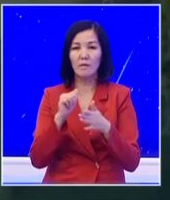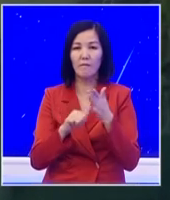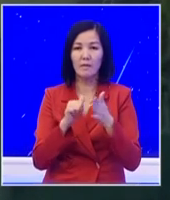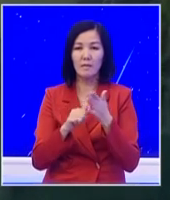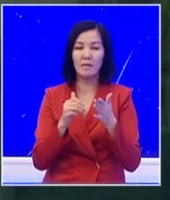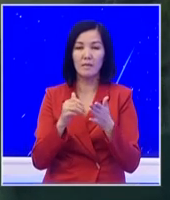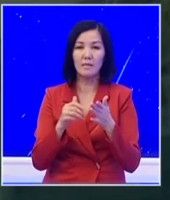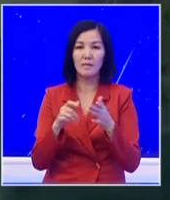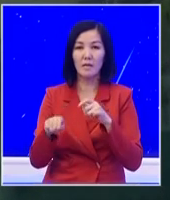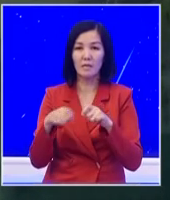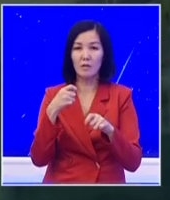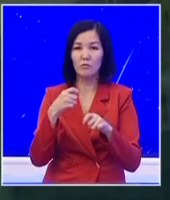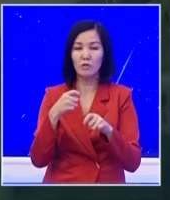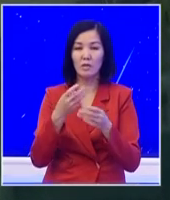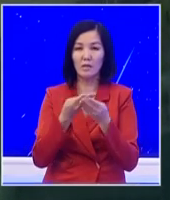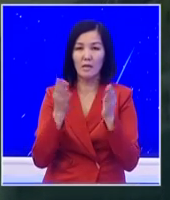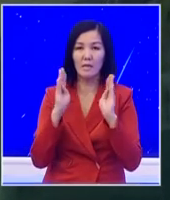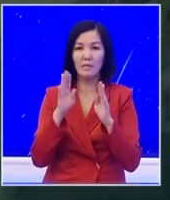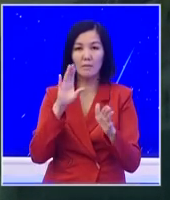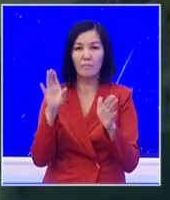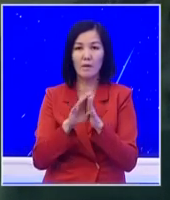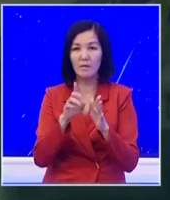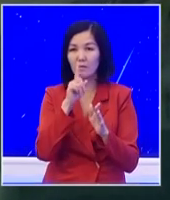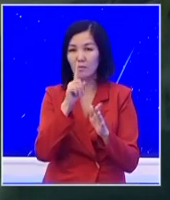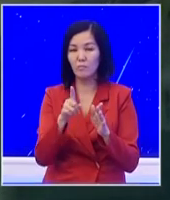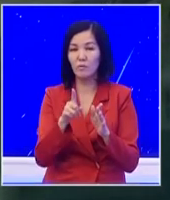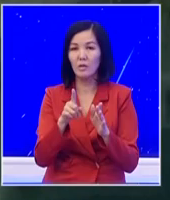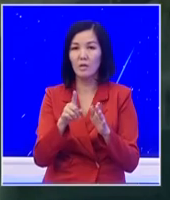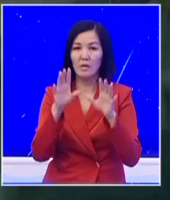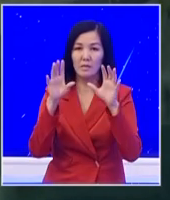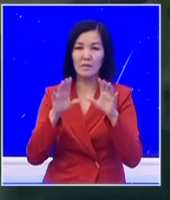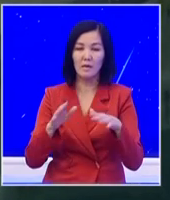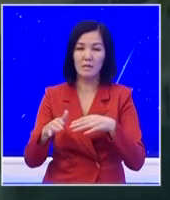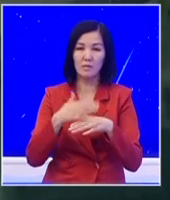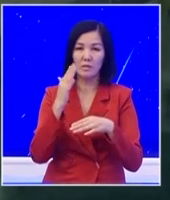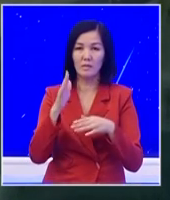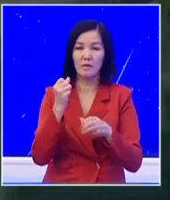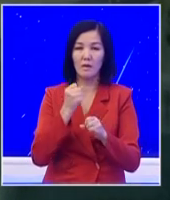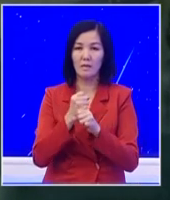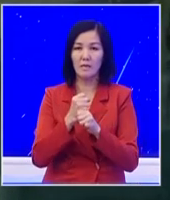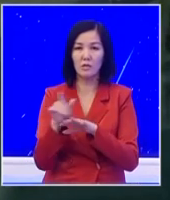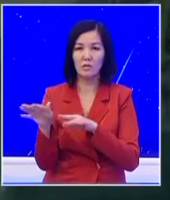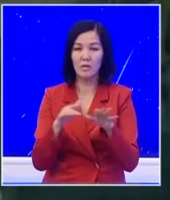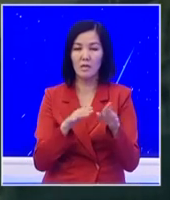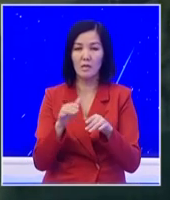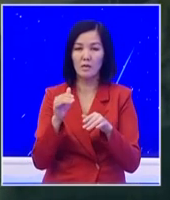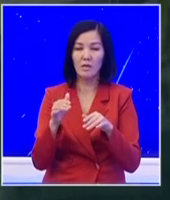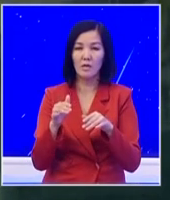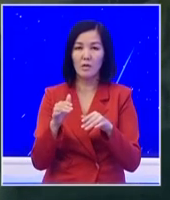қартай осындай карантиндік режимді сақтамайтын жағдай болатын болса, заң аясында қатаң шаралар қабылданып,